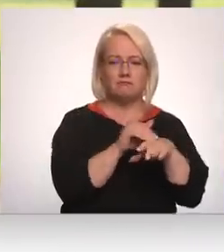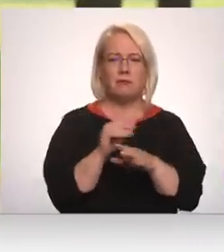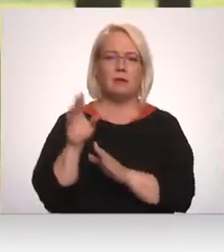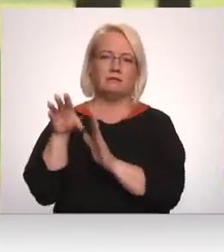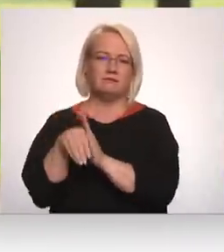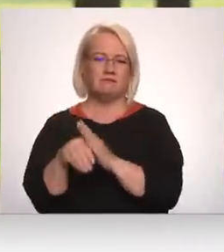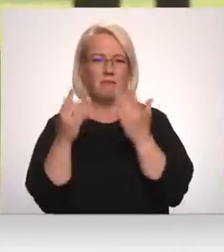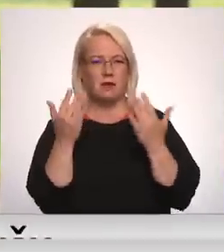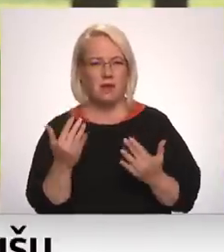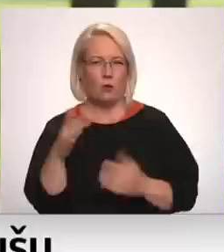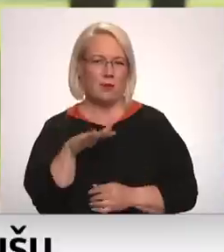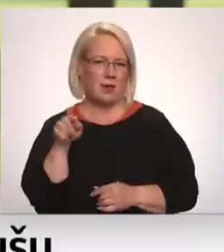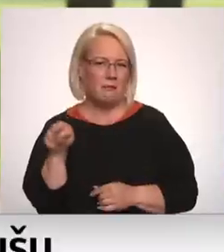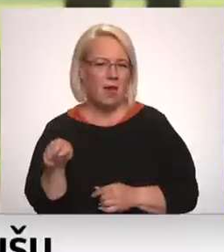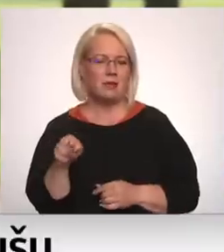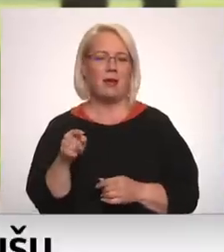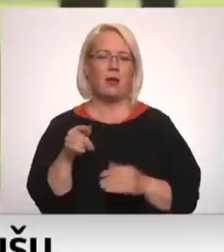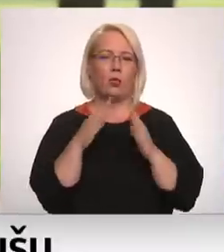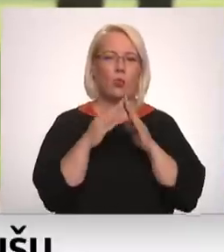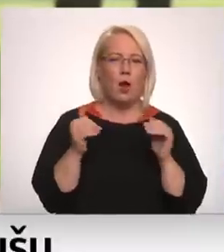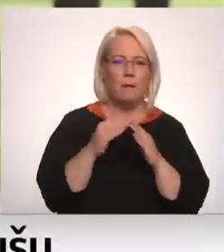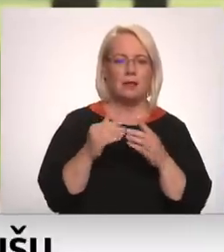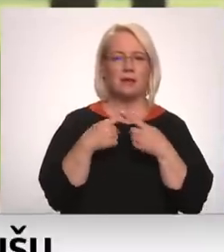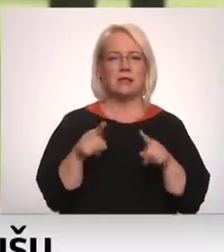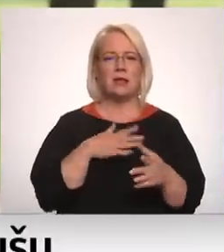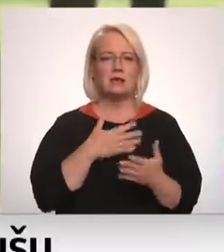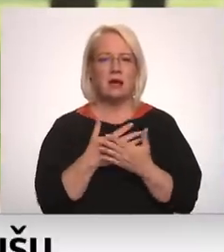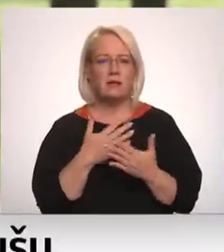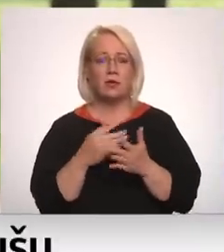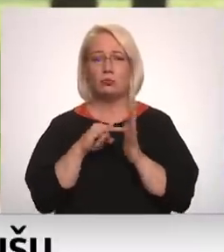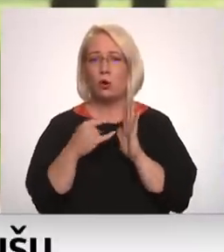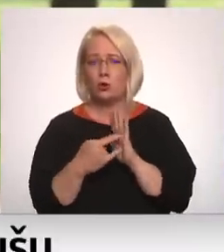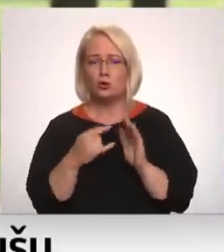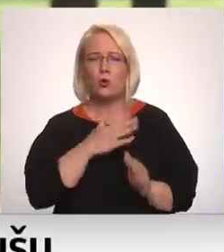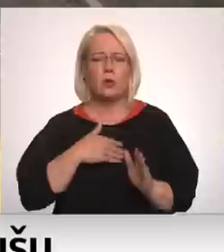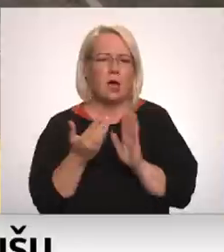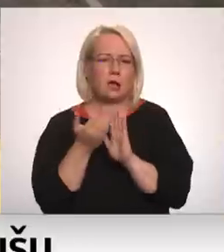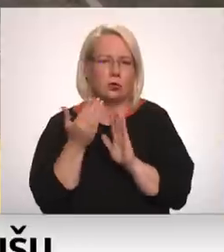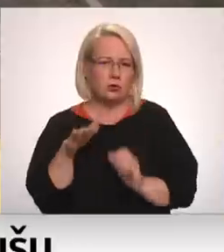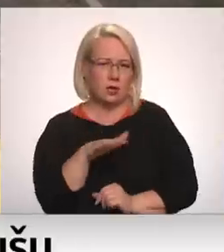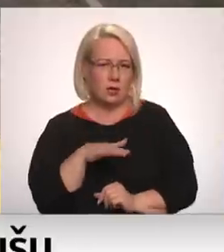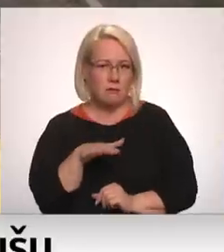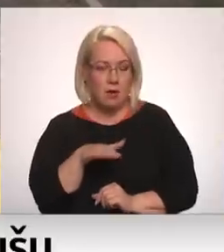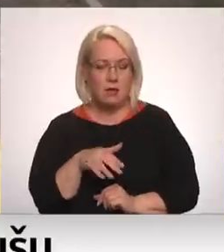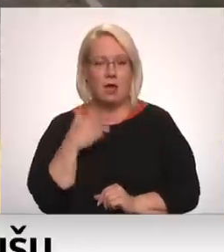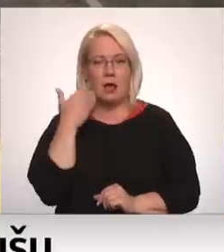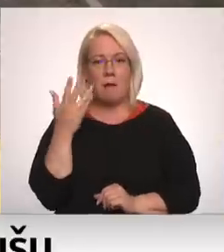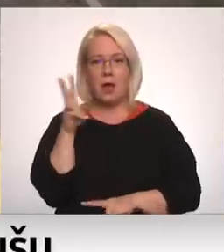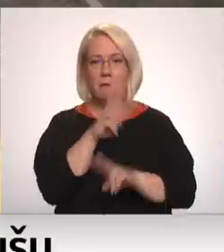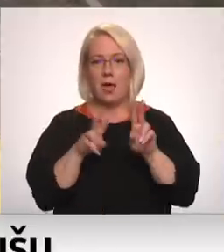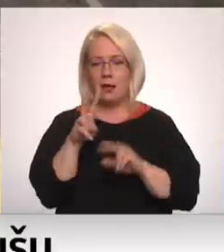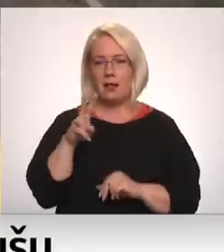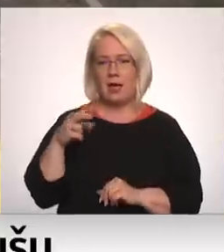pasākumā. Nometnēs, citās aktivitātēs, projektos, un viņi labprāt atsaucās un piedalījās. Kamēr meklēja Evitu, mamma